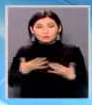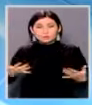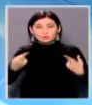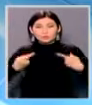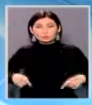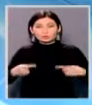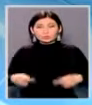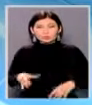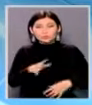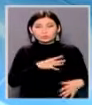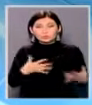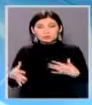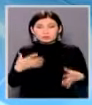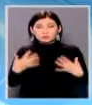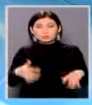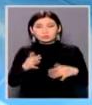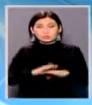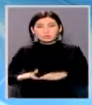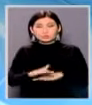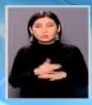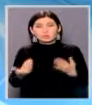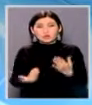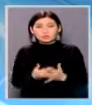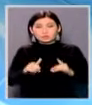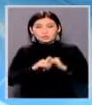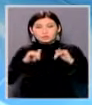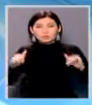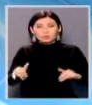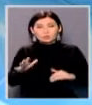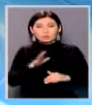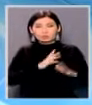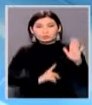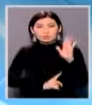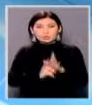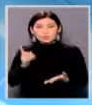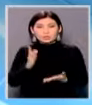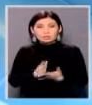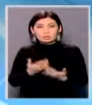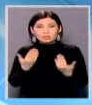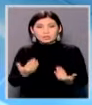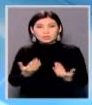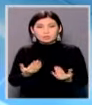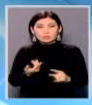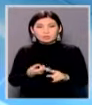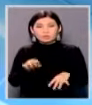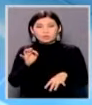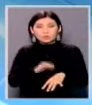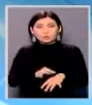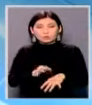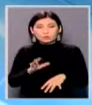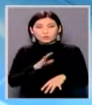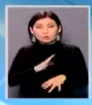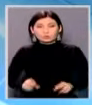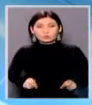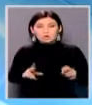тоқырауға шырап, тәлтіректеп қалған кей мемлекеттер қайта тіріліп, аяғына енді ғана тұрып жатқан еді. Десе де дәл қазіргі уақыттағы